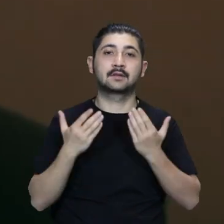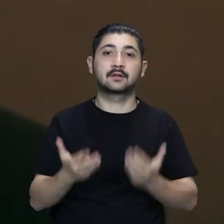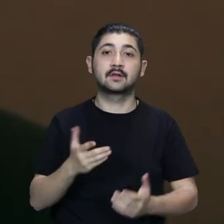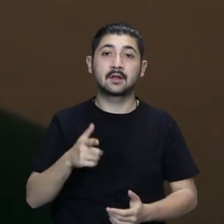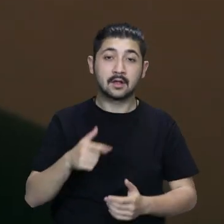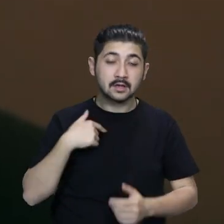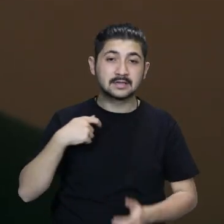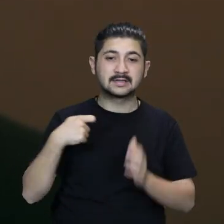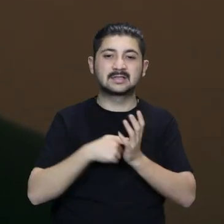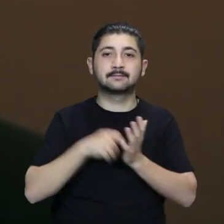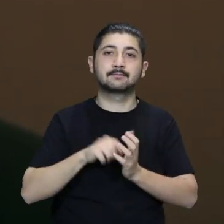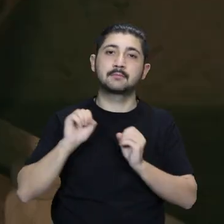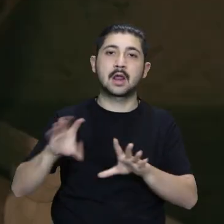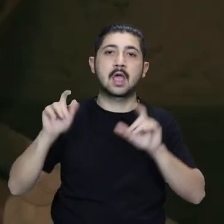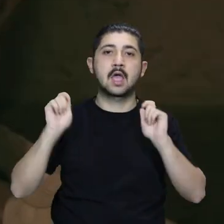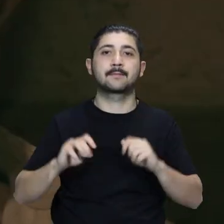Namını bıraktı.